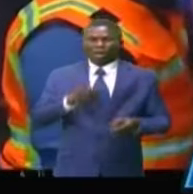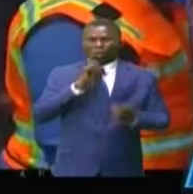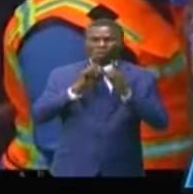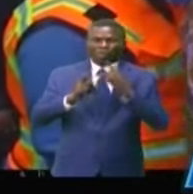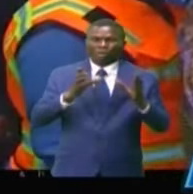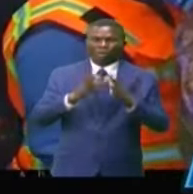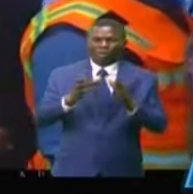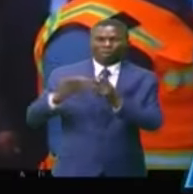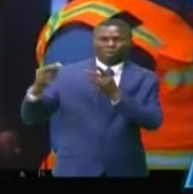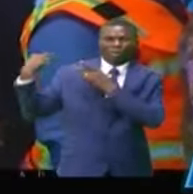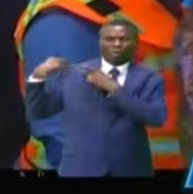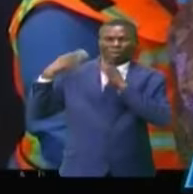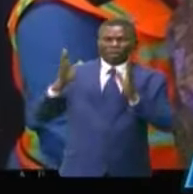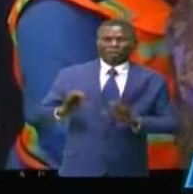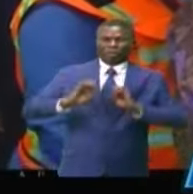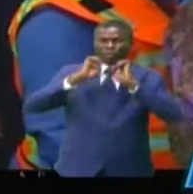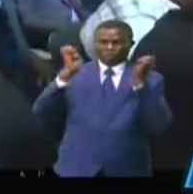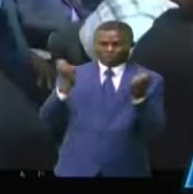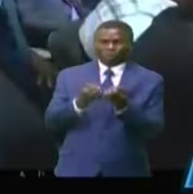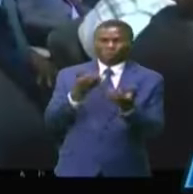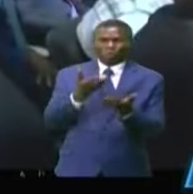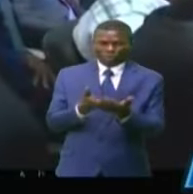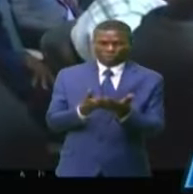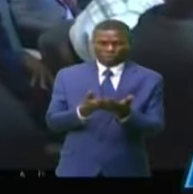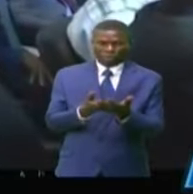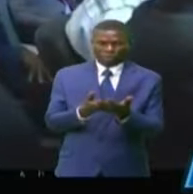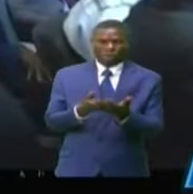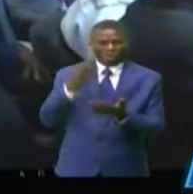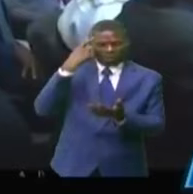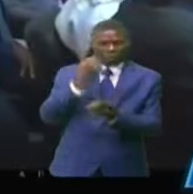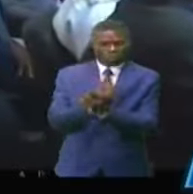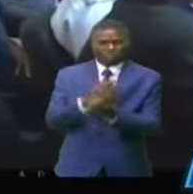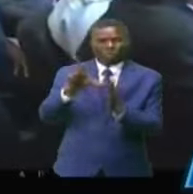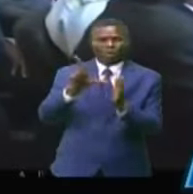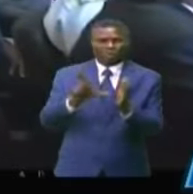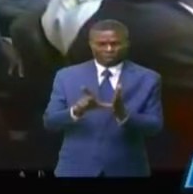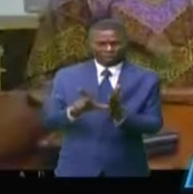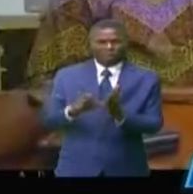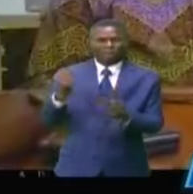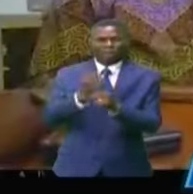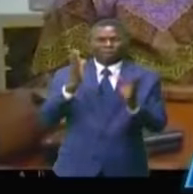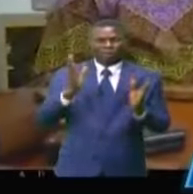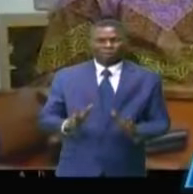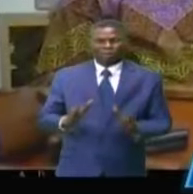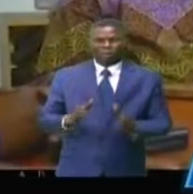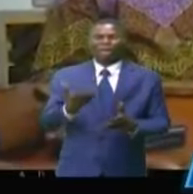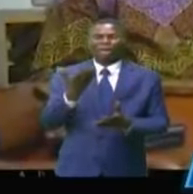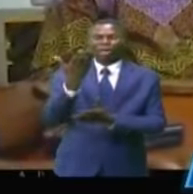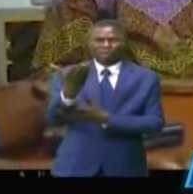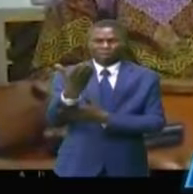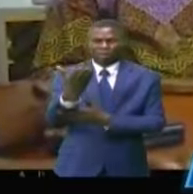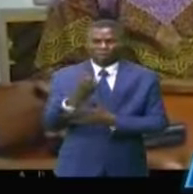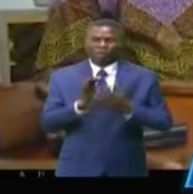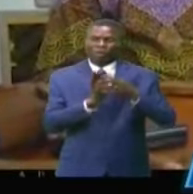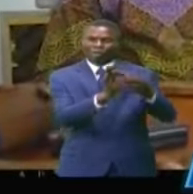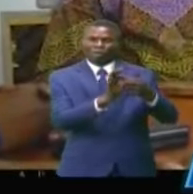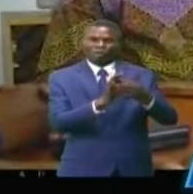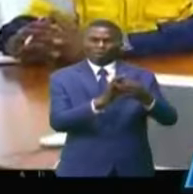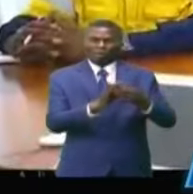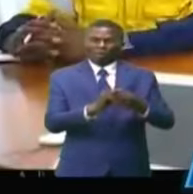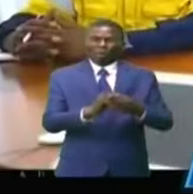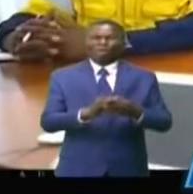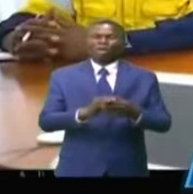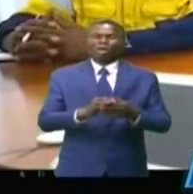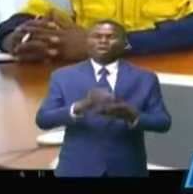avec les responsables de cette entreprise sur le respect de la loi sur la sous-traitance, tout en sollicitant la collaboration avec les OPJ